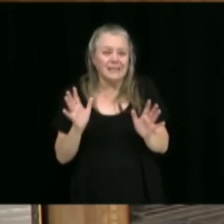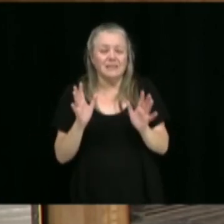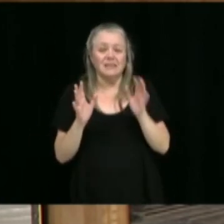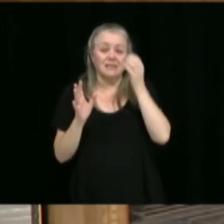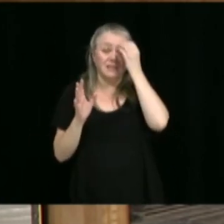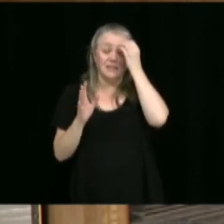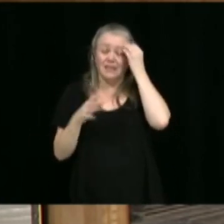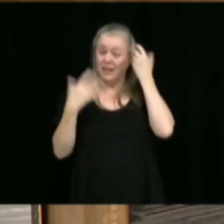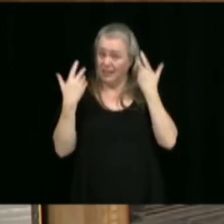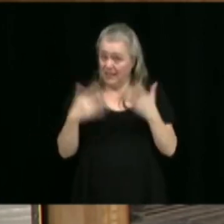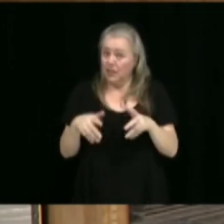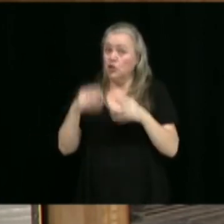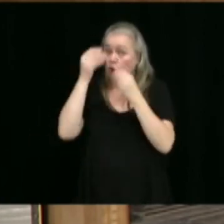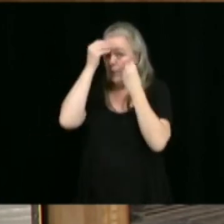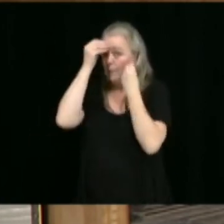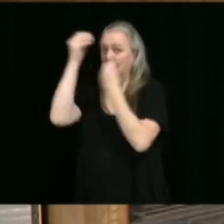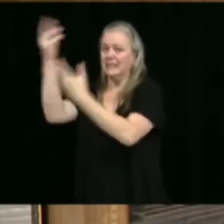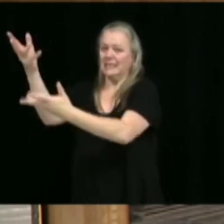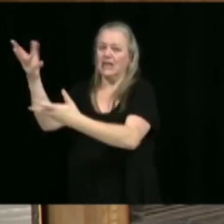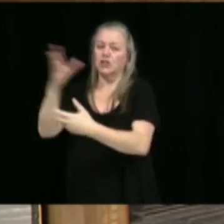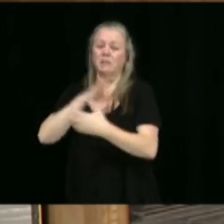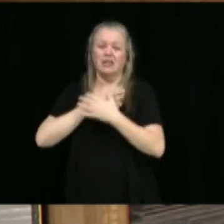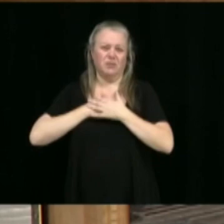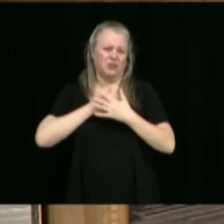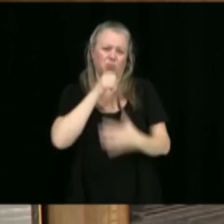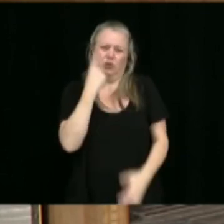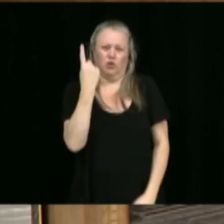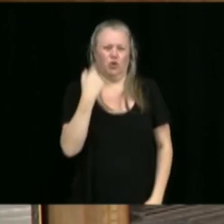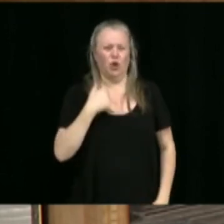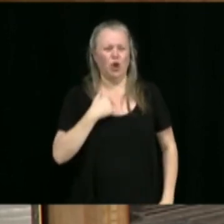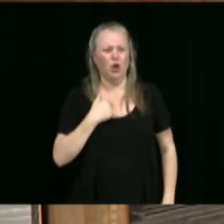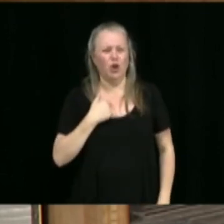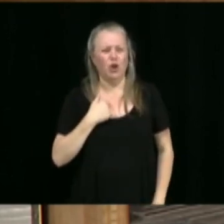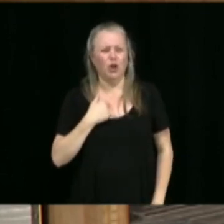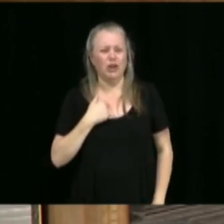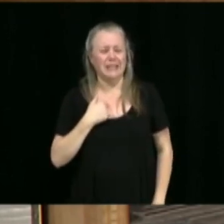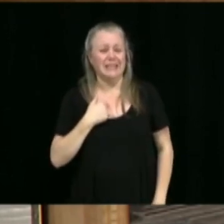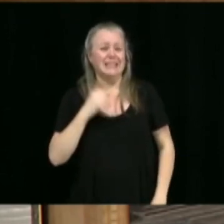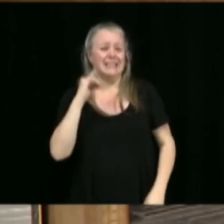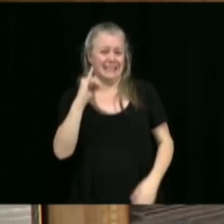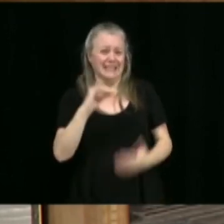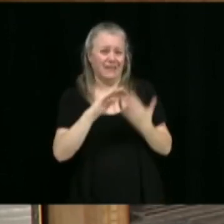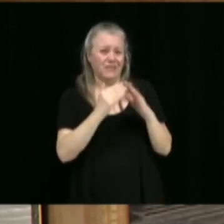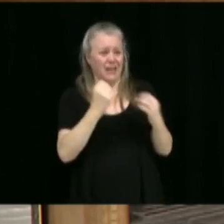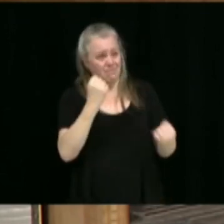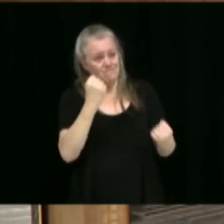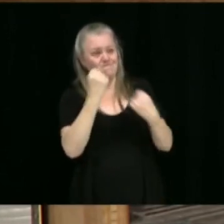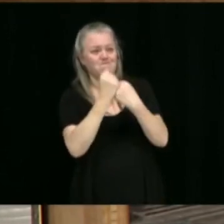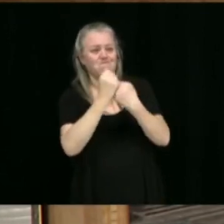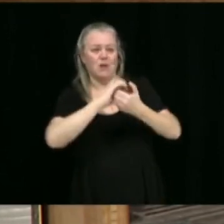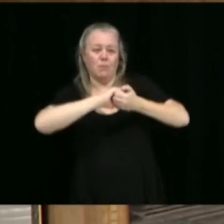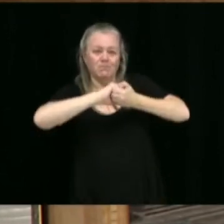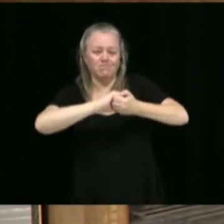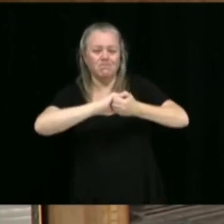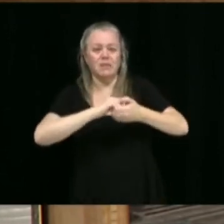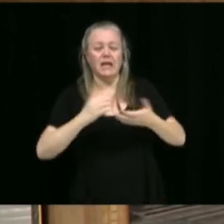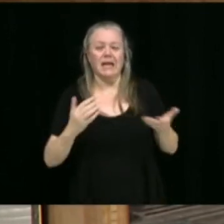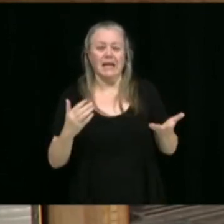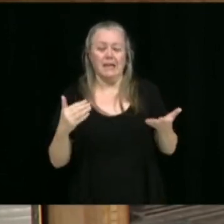moi, je leur en ai déjà envoyé un message, mais j'aimerais ça, pas être le seul, j'aimerais non. ça. Que vous soyez mes alliés là-dedans parce que